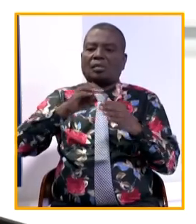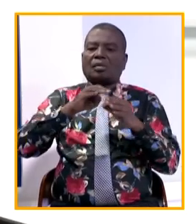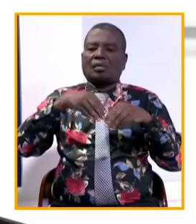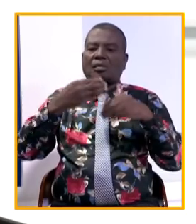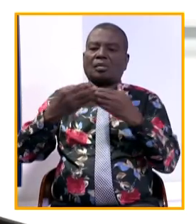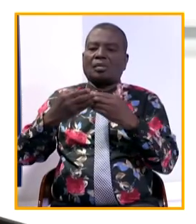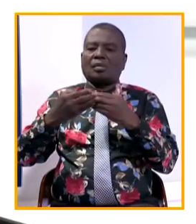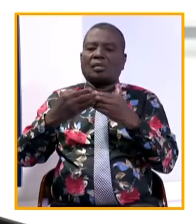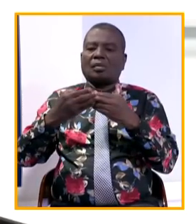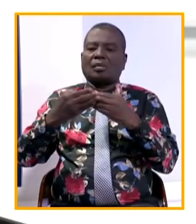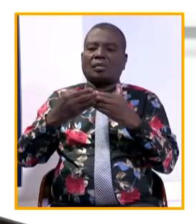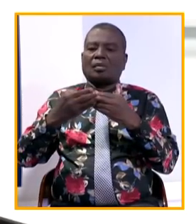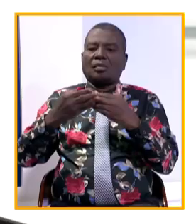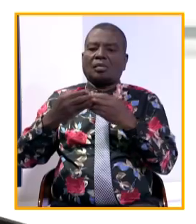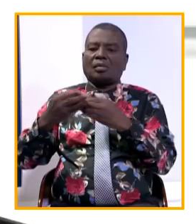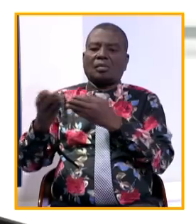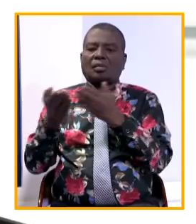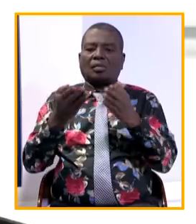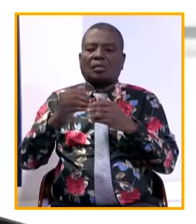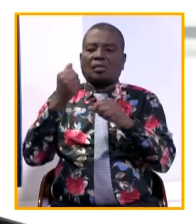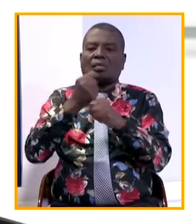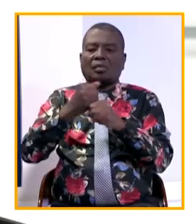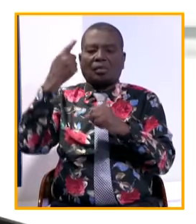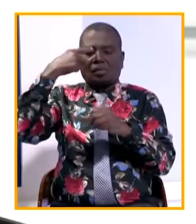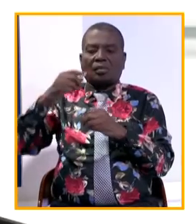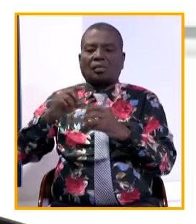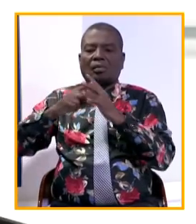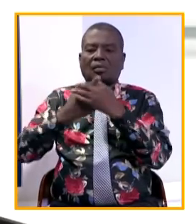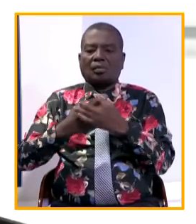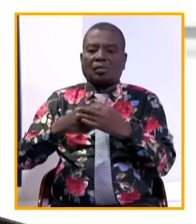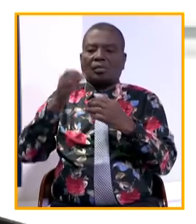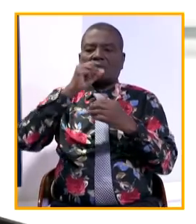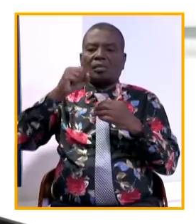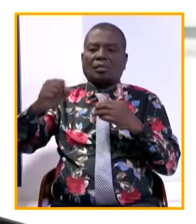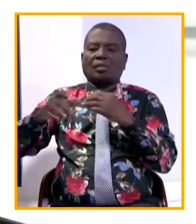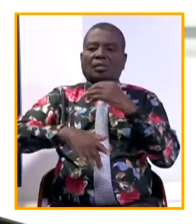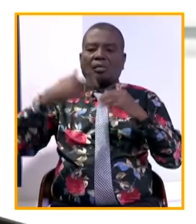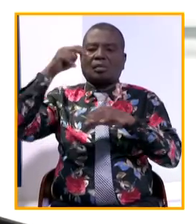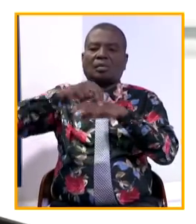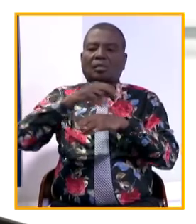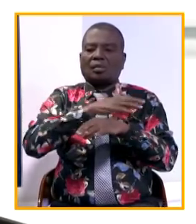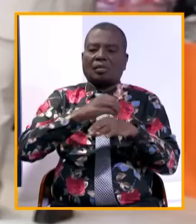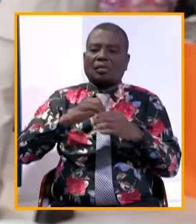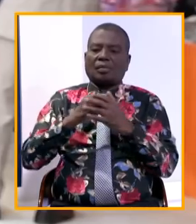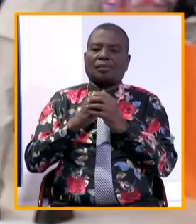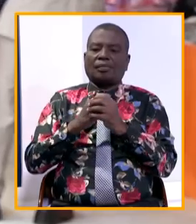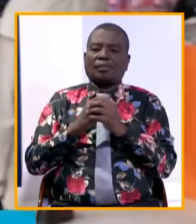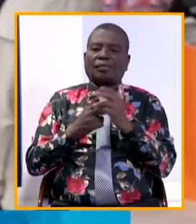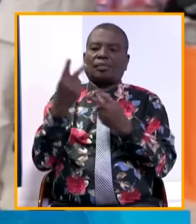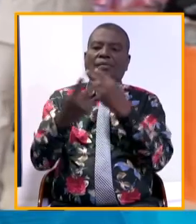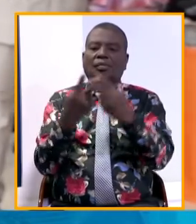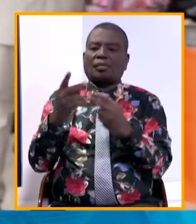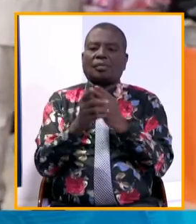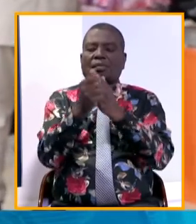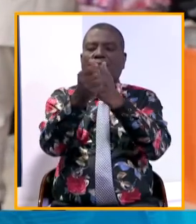sa mise en œuvre afin d'entamer une campagne de sensibilisation de leurs administrés. Une visite